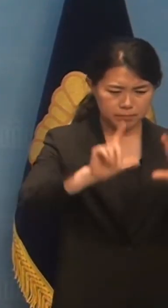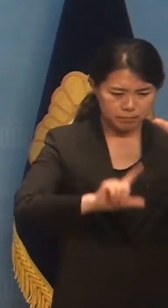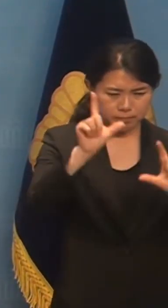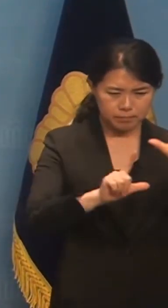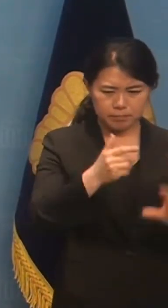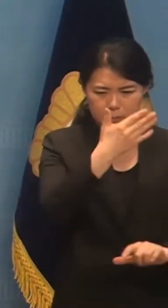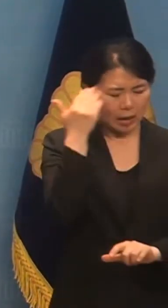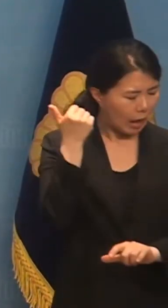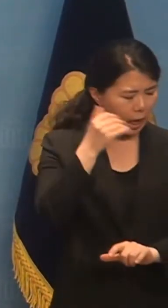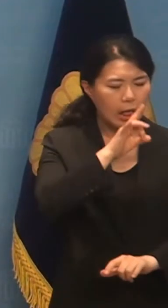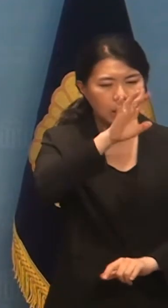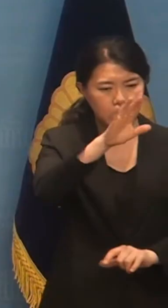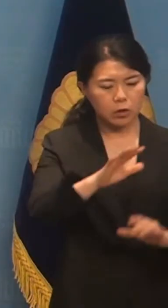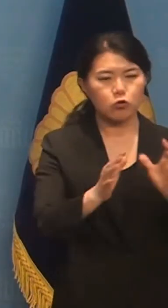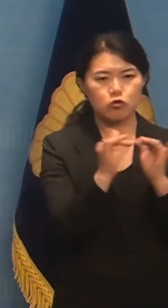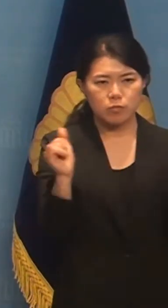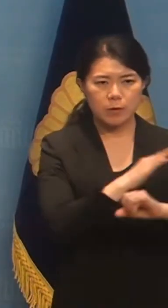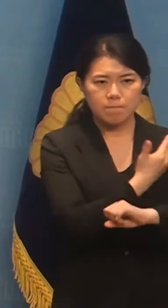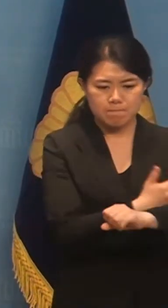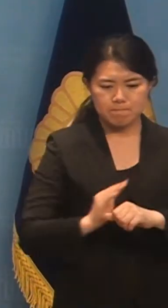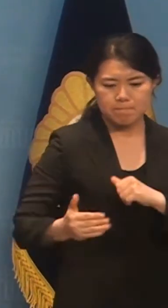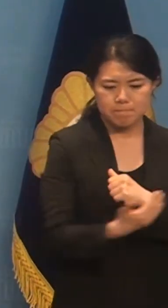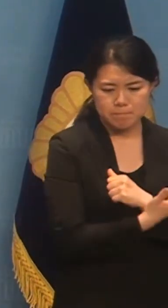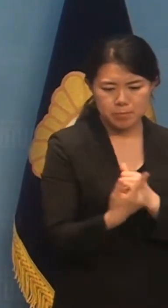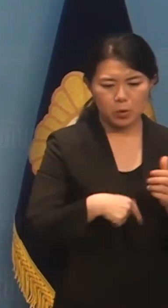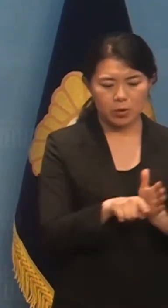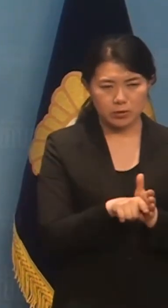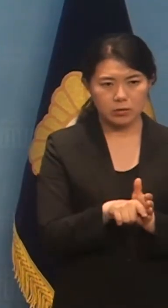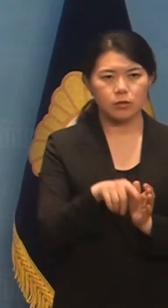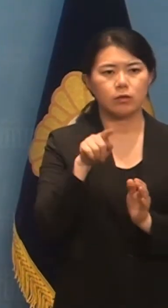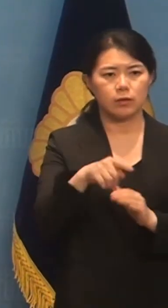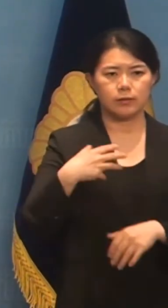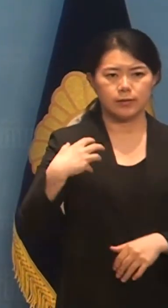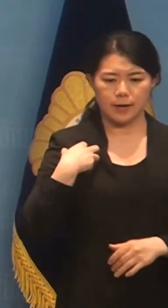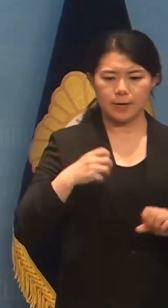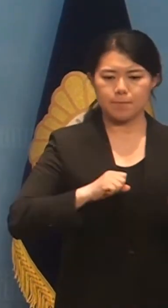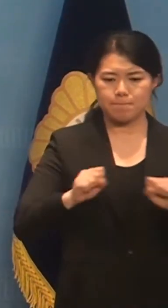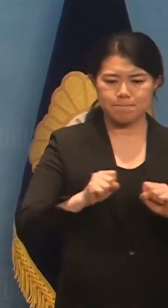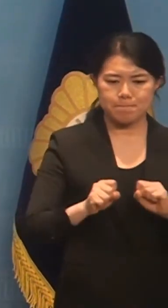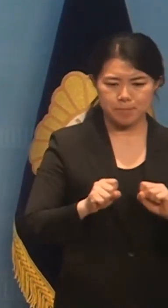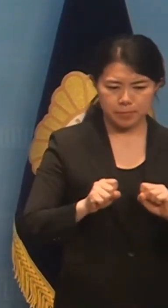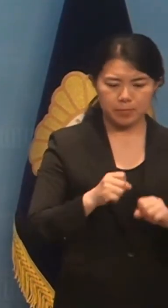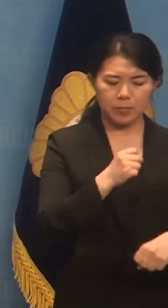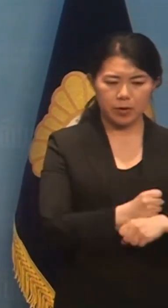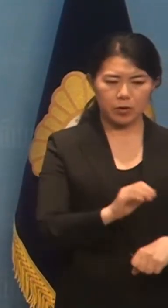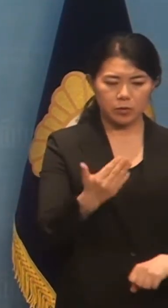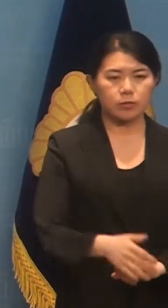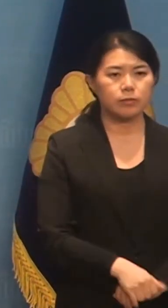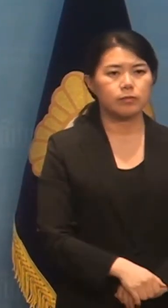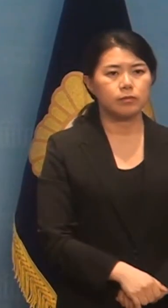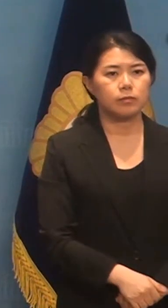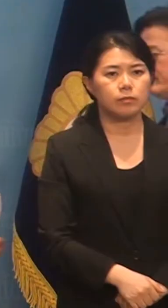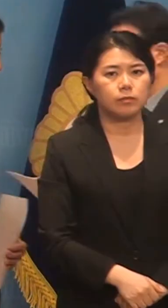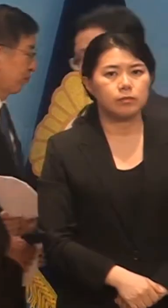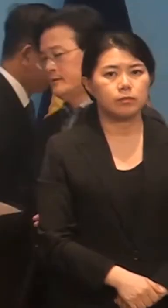말고 국민의 참정권을 지키는 헌법기관으로서의 책무를 다해야 한다.